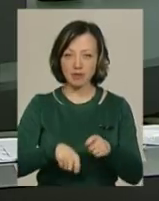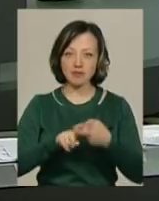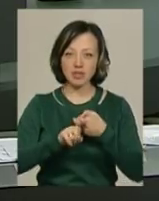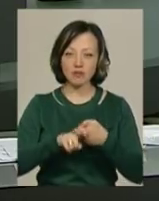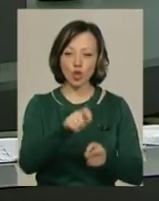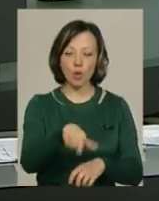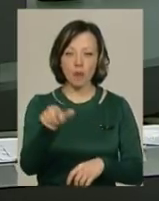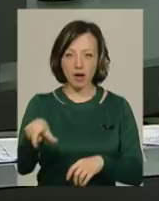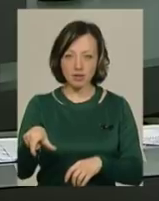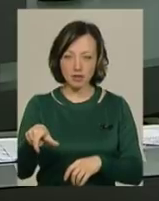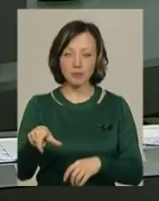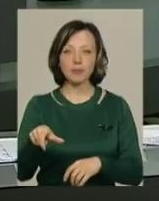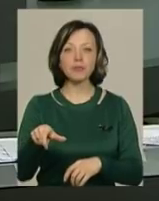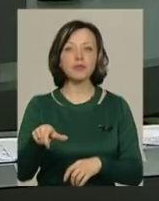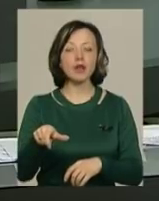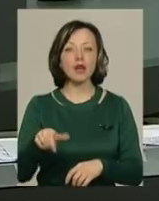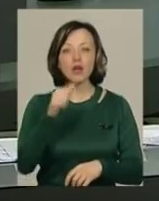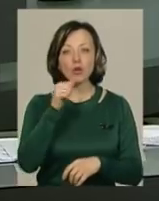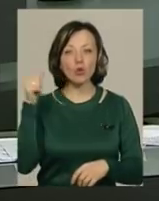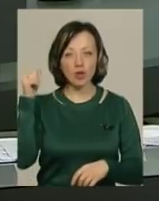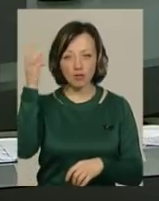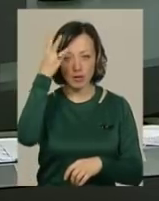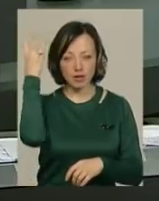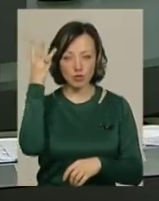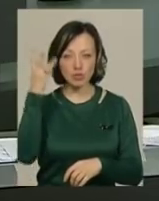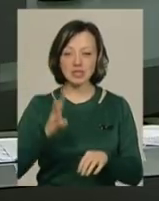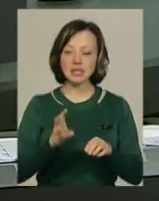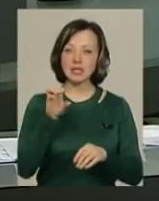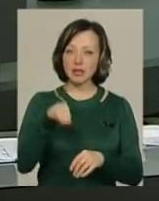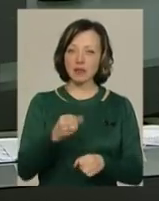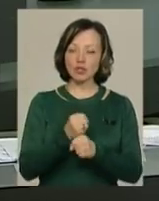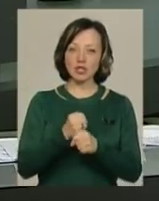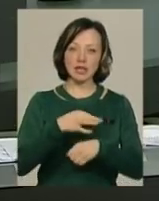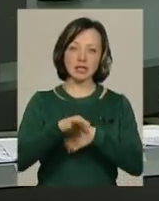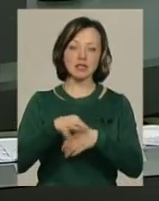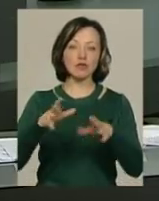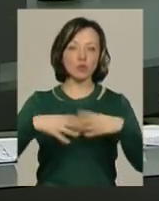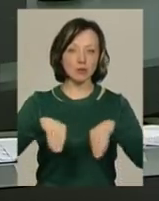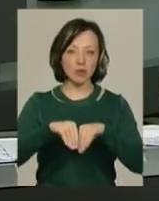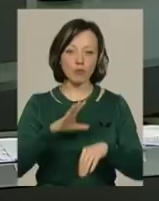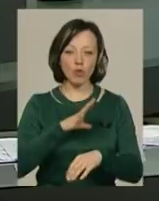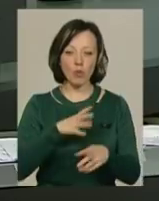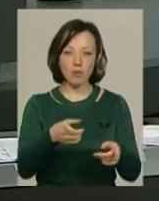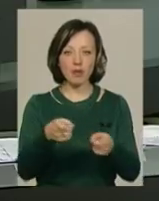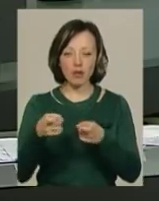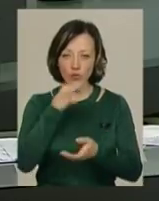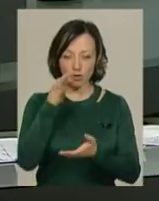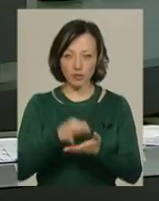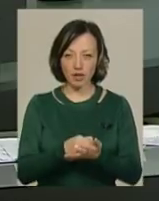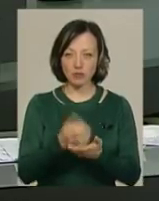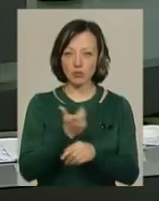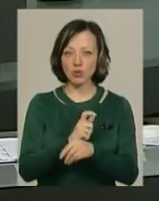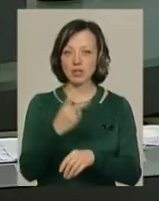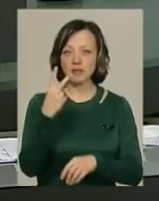зв'язків з громадськістю Анна Стримбіцька, торік в обласному центрі за статтею «Вчинення насильства у сім'ї» було притягнуто до відповідальності